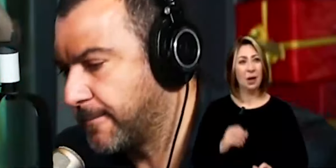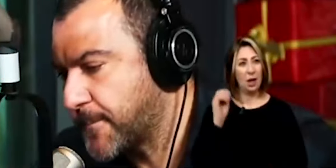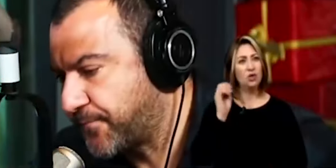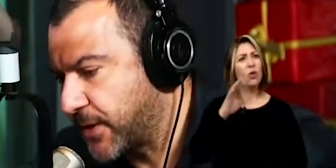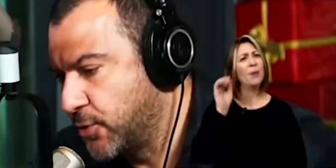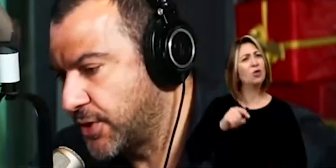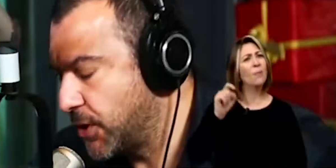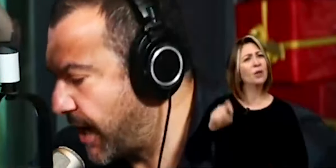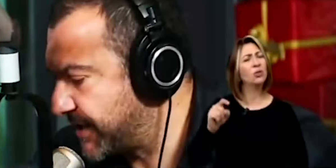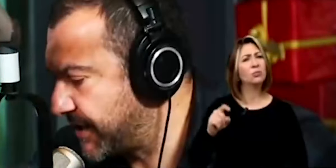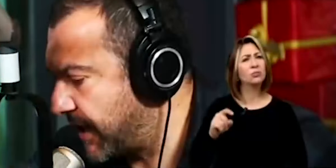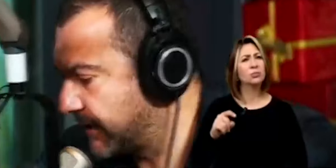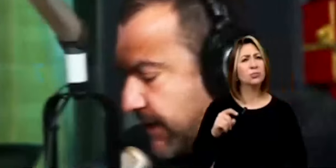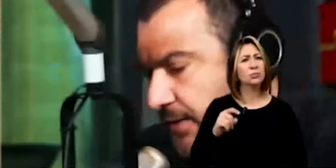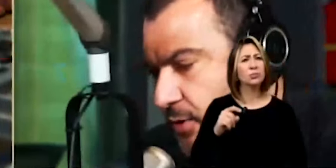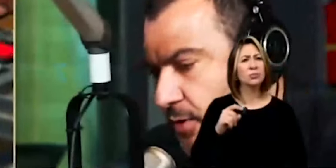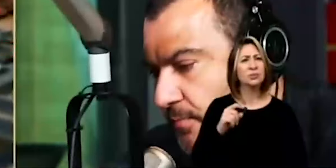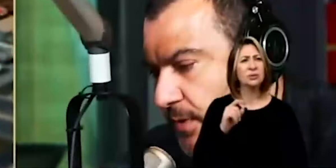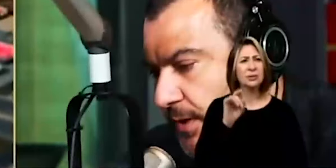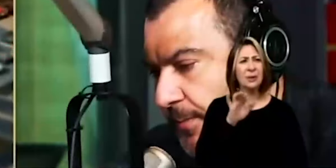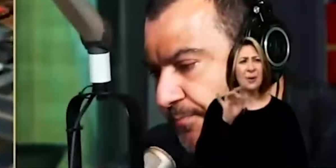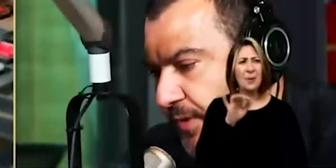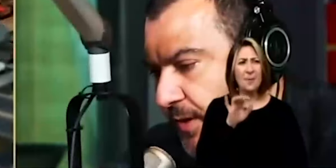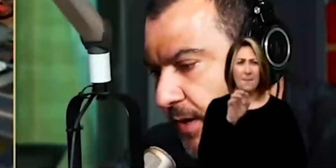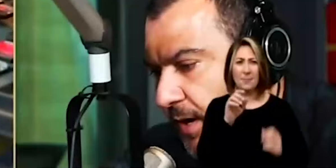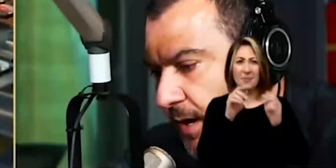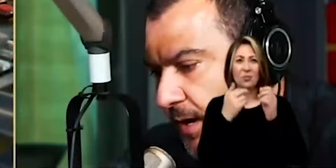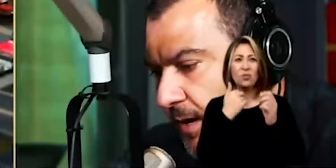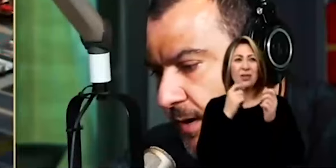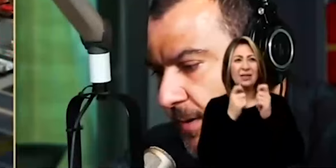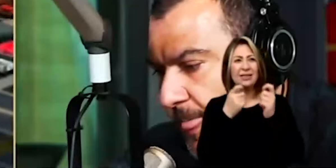atıyorum abi. Yüz helsin altını atıyorum.